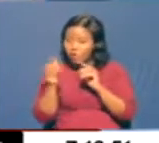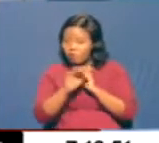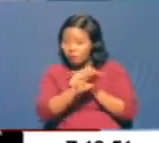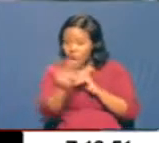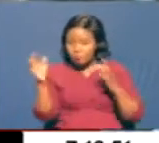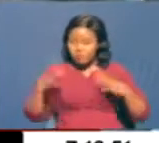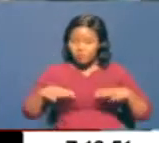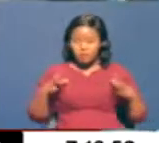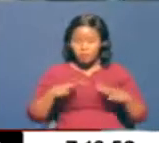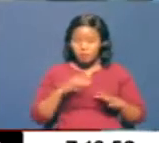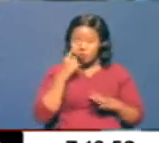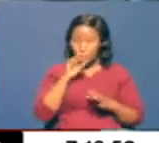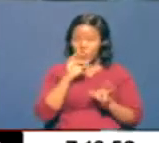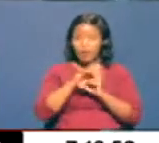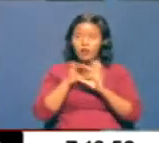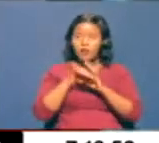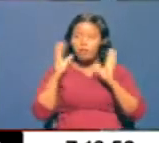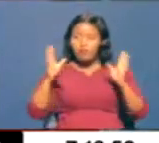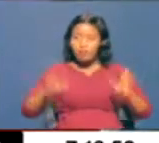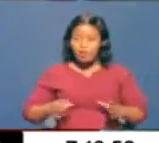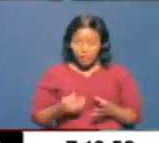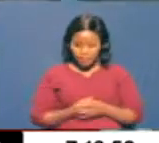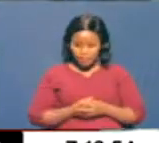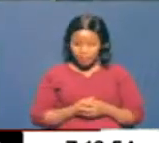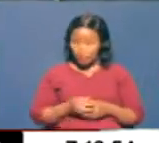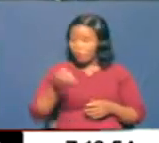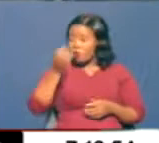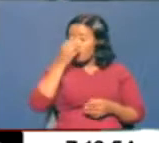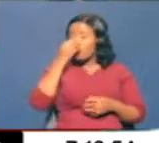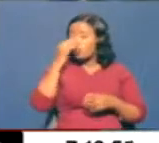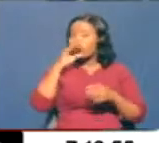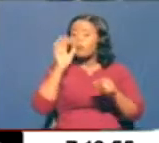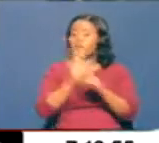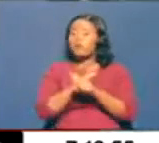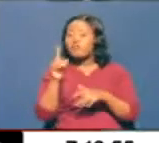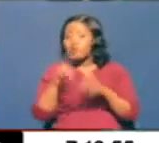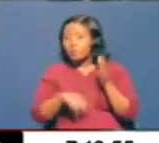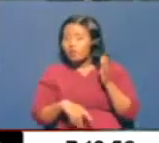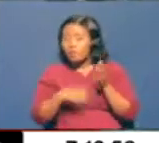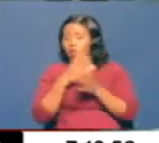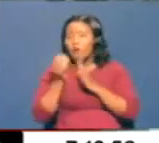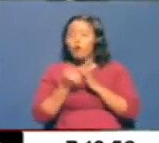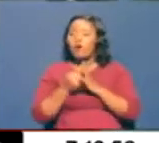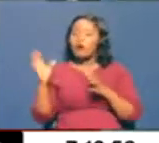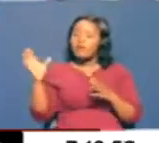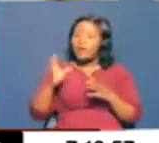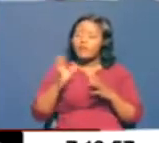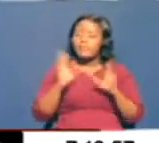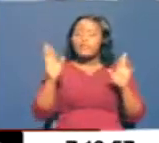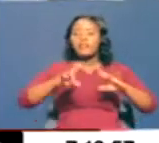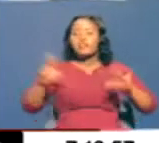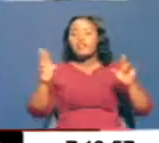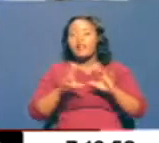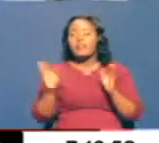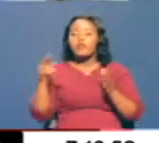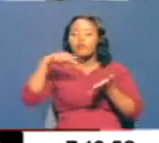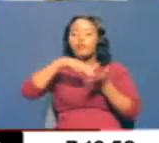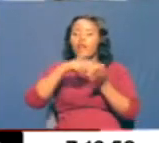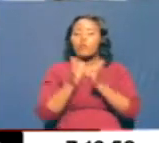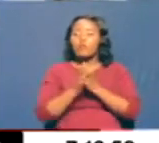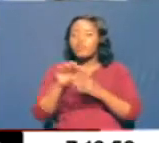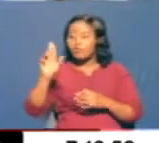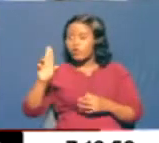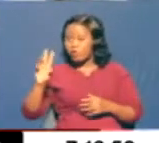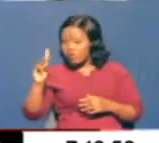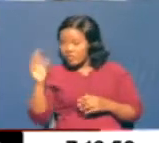kura. Naibu wa rais amewahakikishia wale wanaotaka kugombea uchaguzi mkuu wa mwaka ujao kwa tikiti ya chama cha UDA kwamba uchaguzi wa